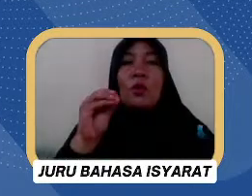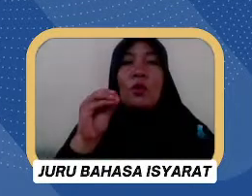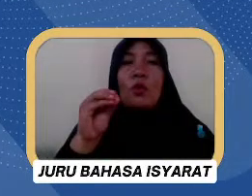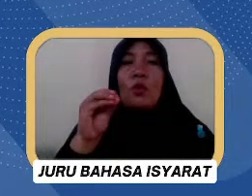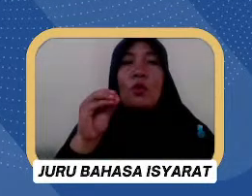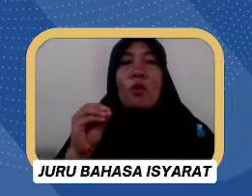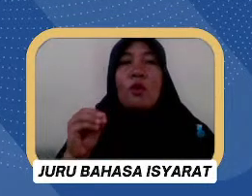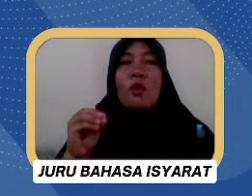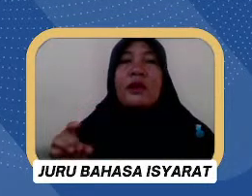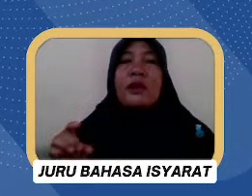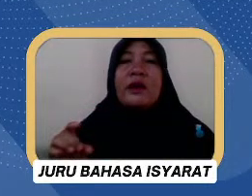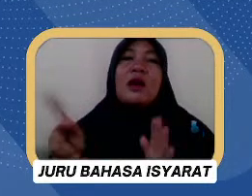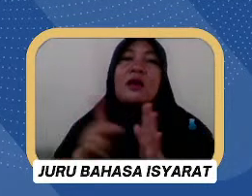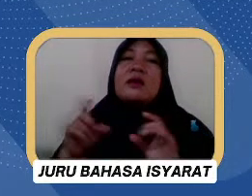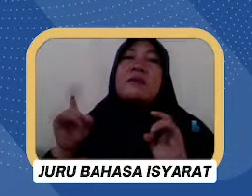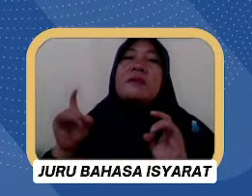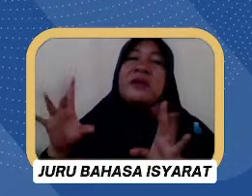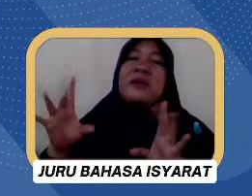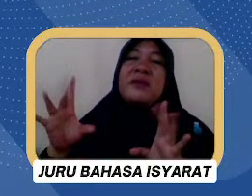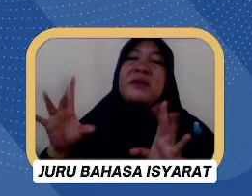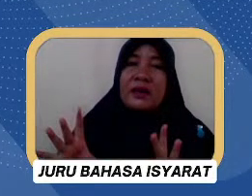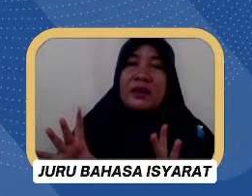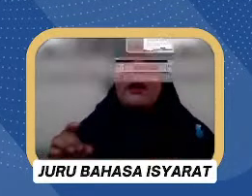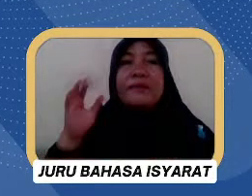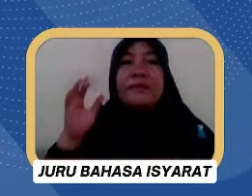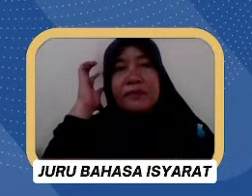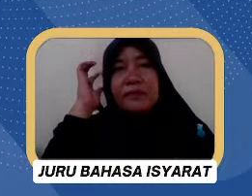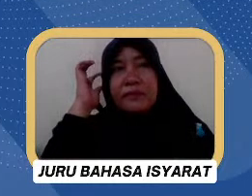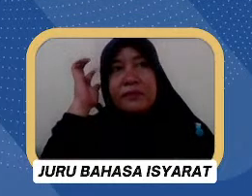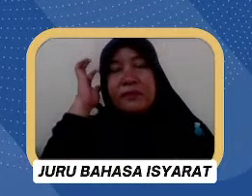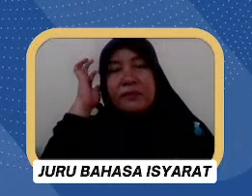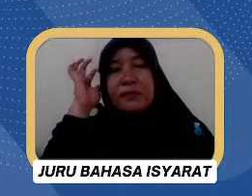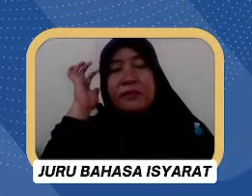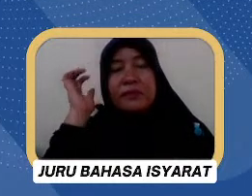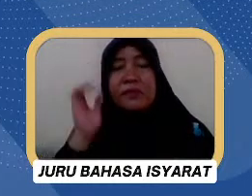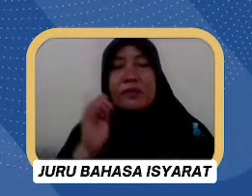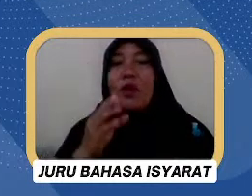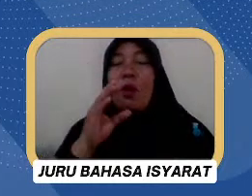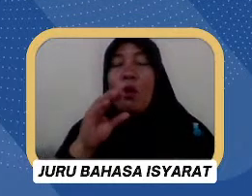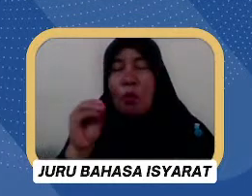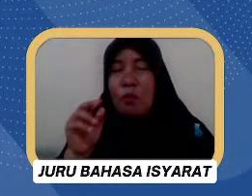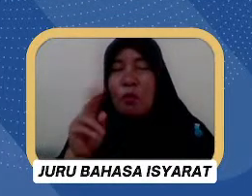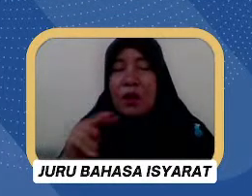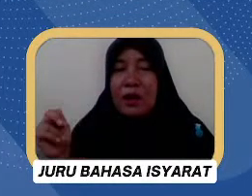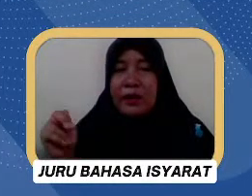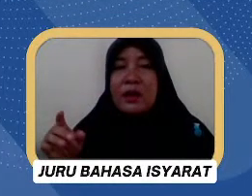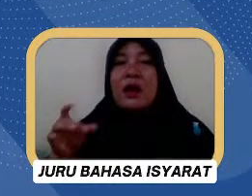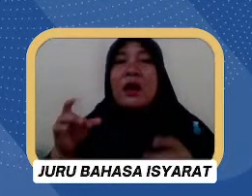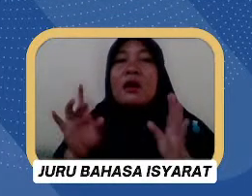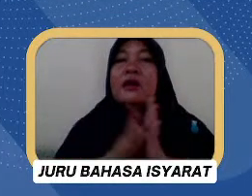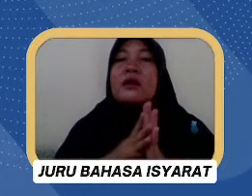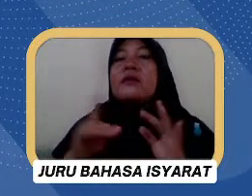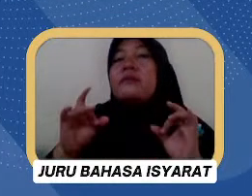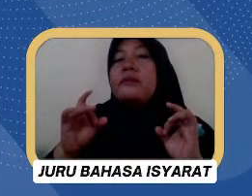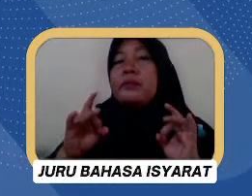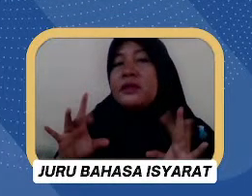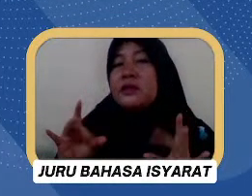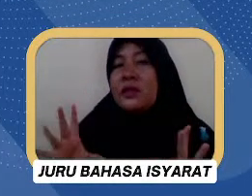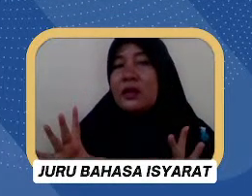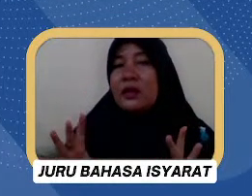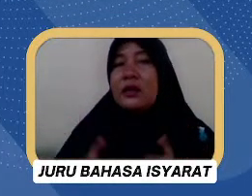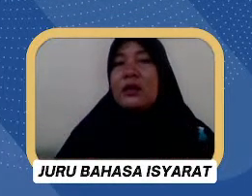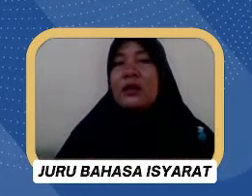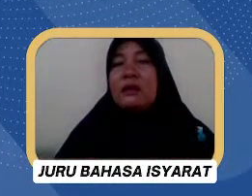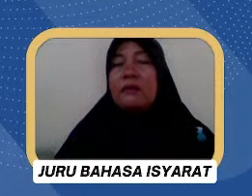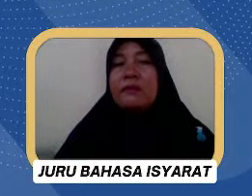berita kebohongan, ada yang namanya ujaran kebencian, kemudian ada mencemarkan